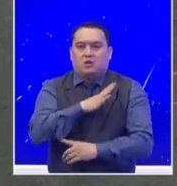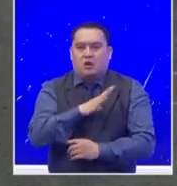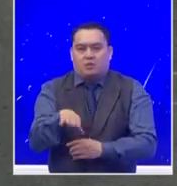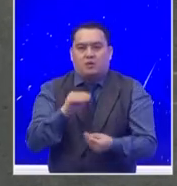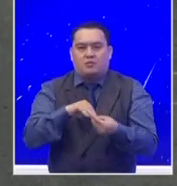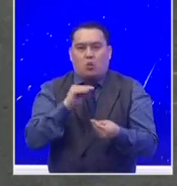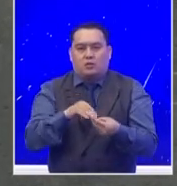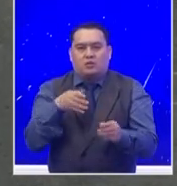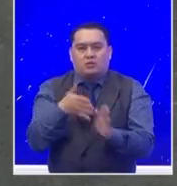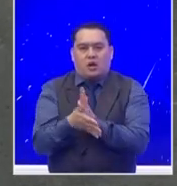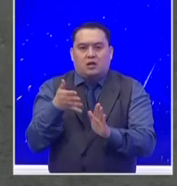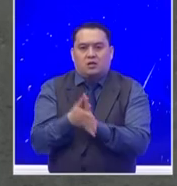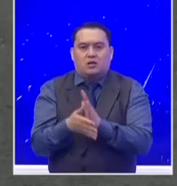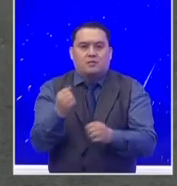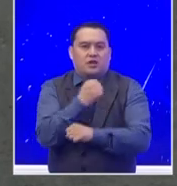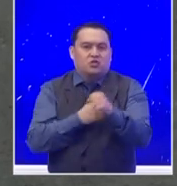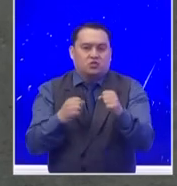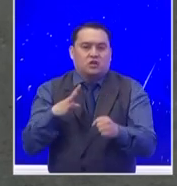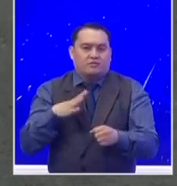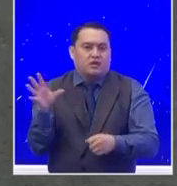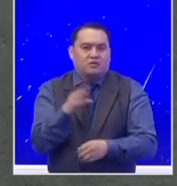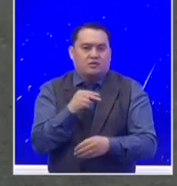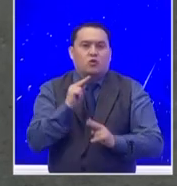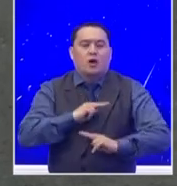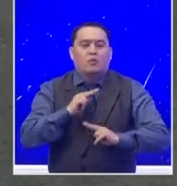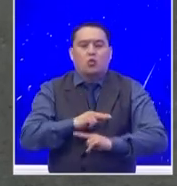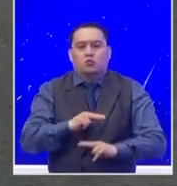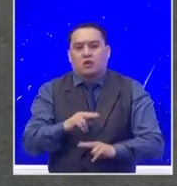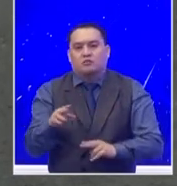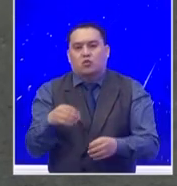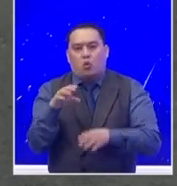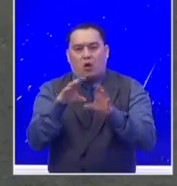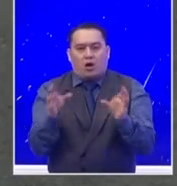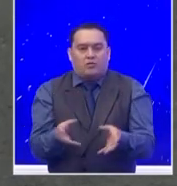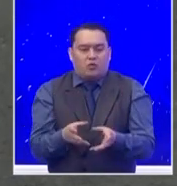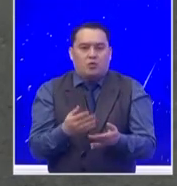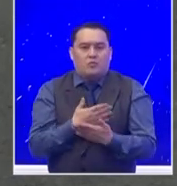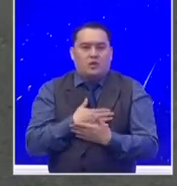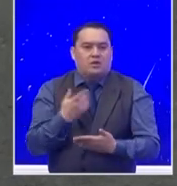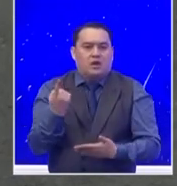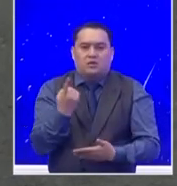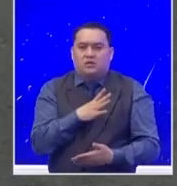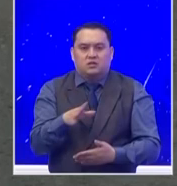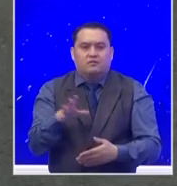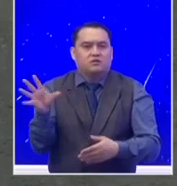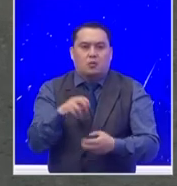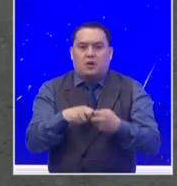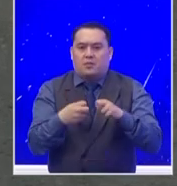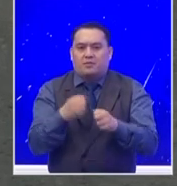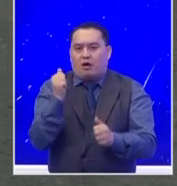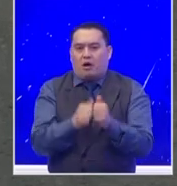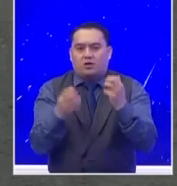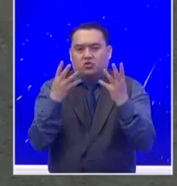столько денег потратили на ремонт своей машины. То шаровая полетит, то ходовка, то колесо спустит. И мы не единственные, кто сталкивается с этими